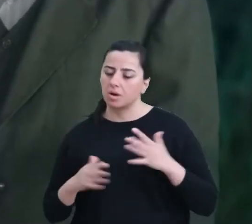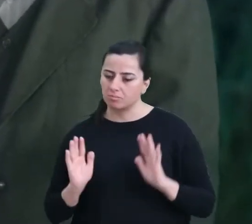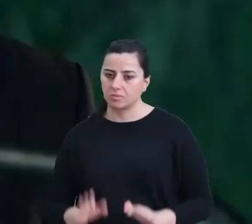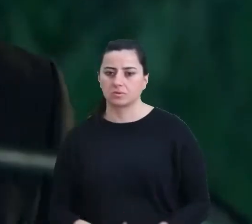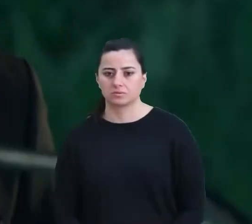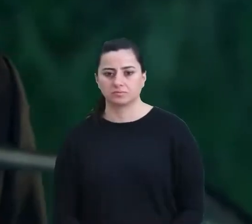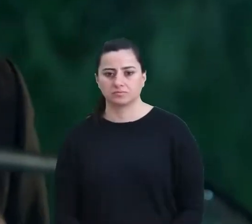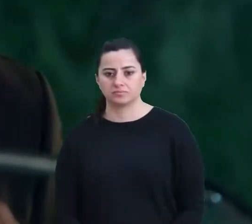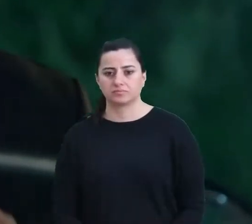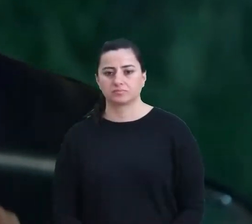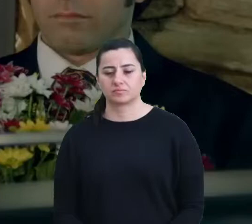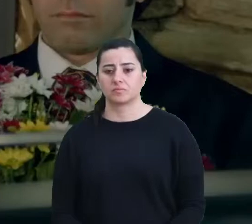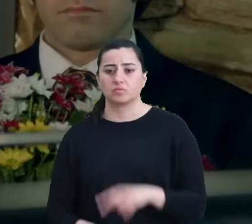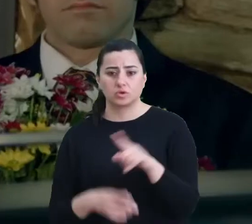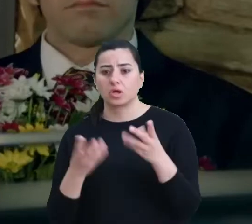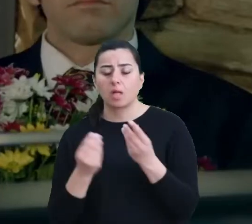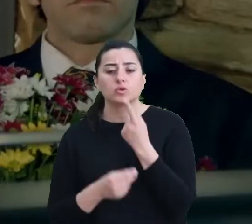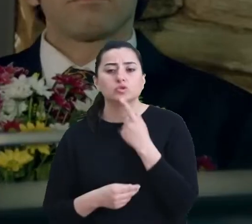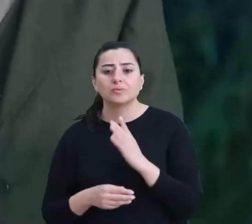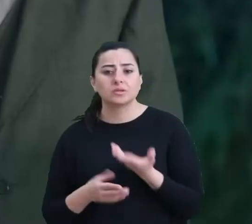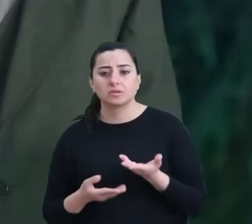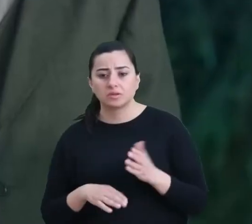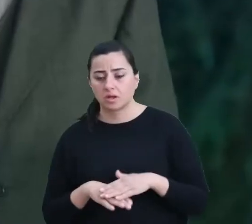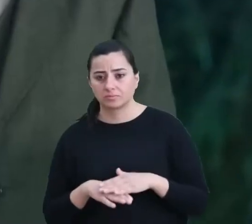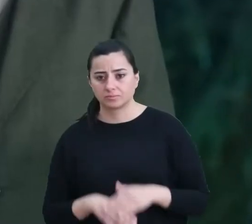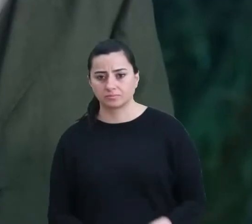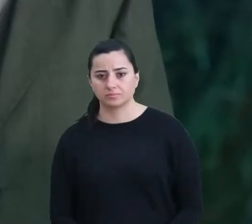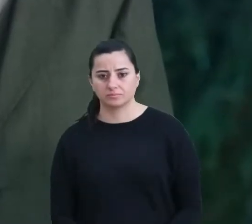kitabımızda? Halil dayım bu kadar kalabalık olacağınızı söylemedi beni.